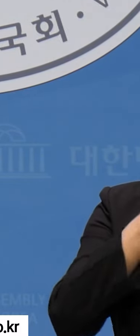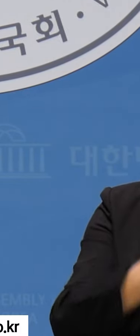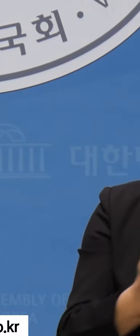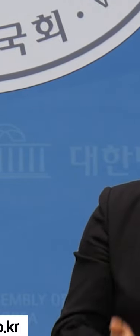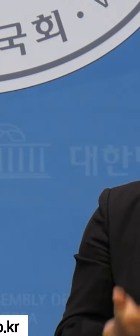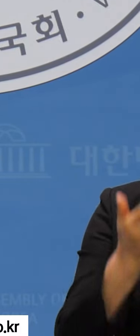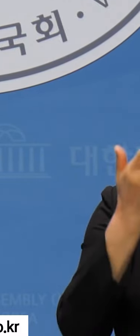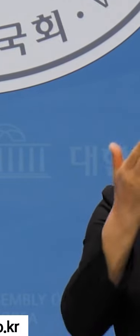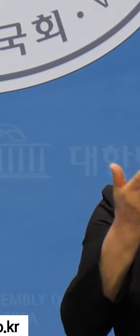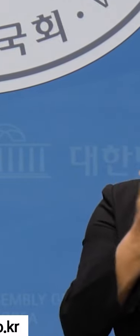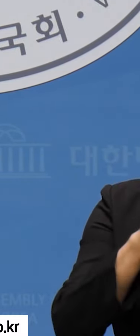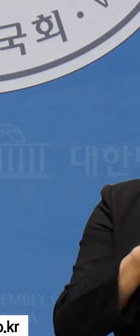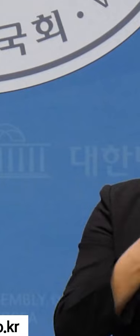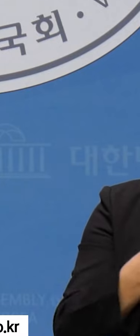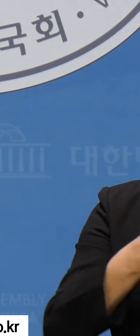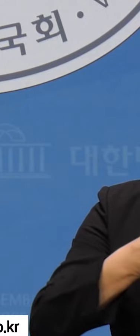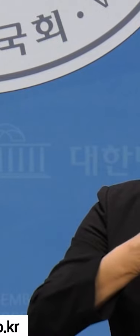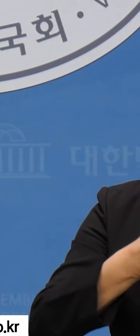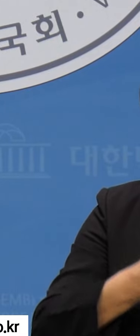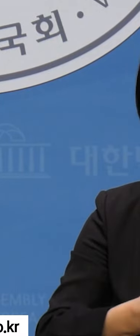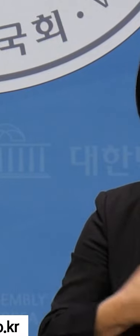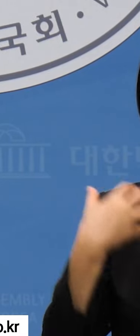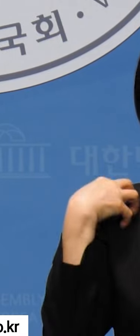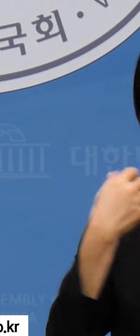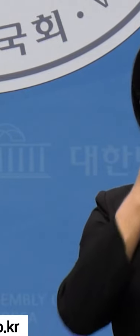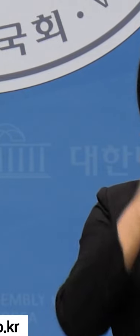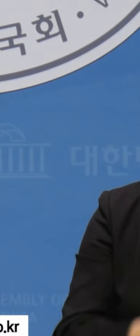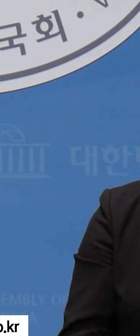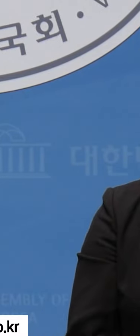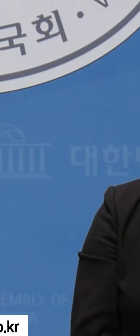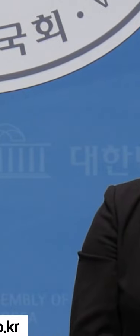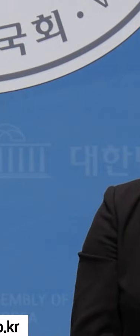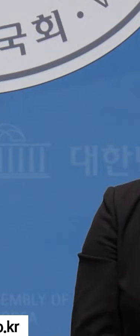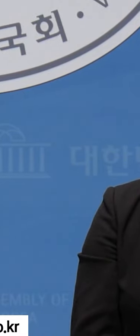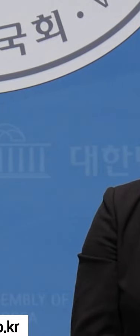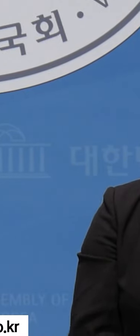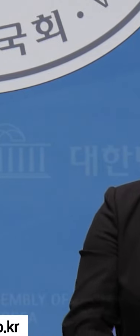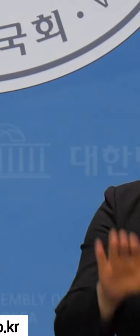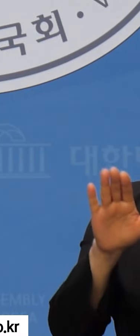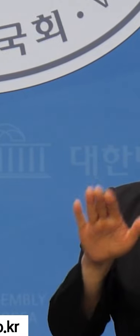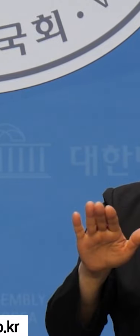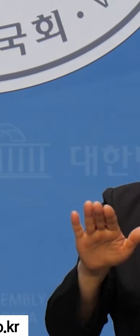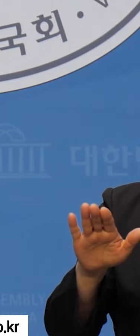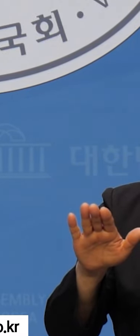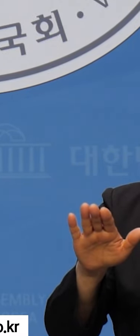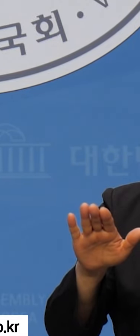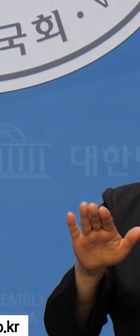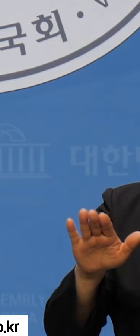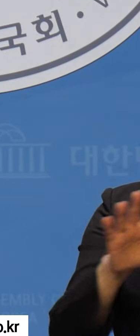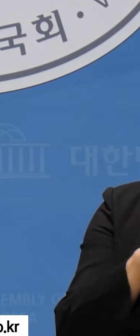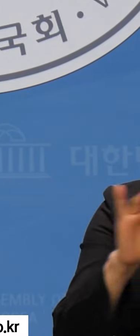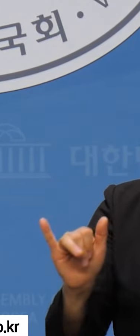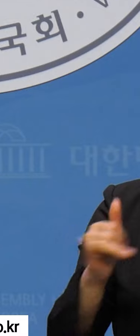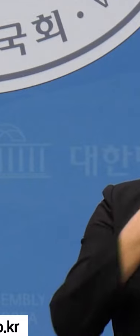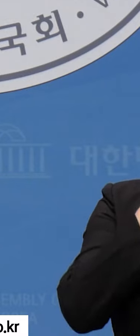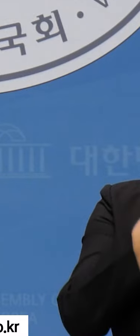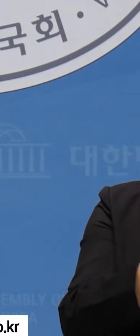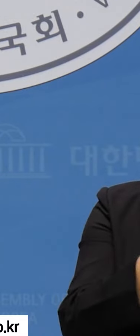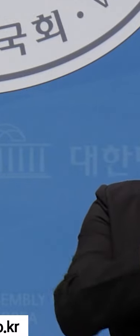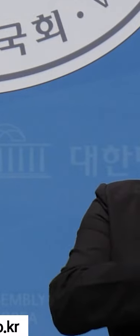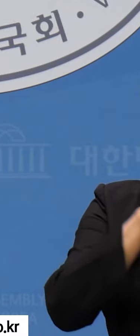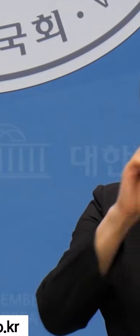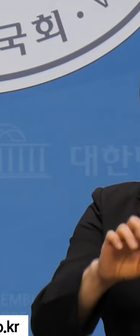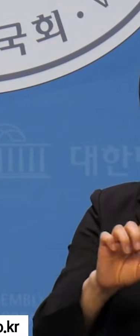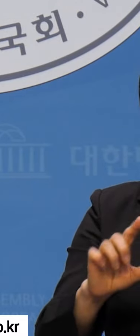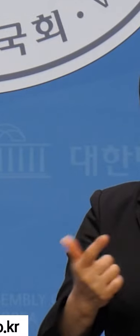감사드리고 그만큼 무거운 책임감을 느낍니다 오늘이 자리와 두 분의 양보가 헛되지